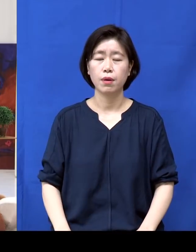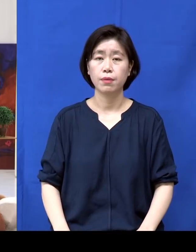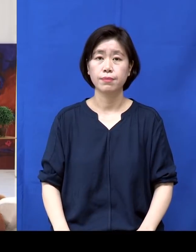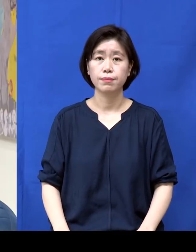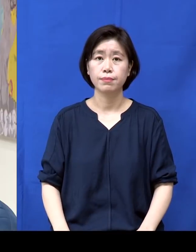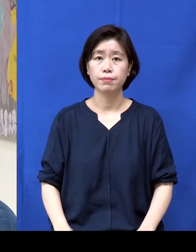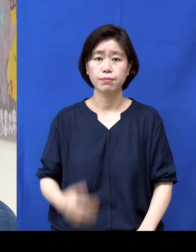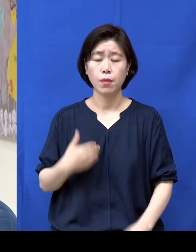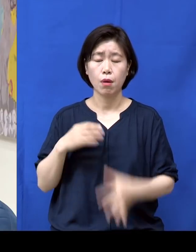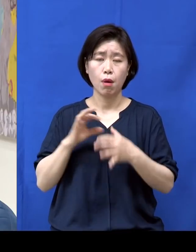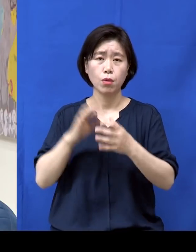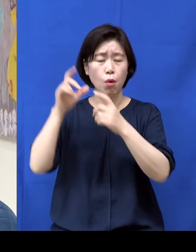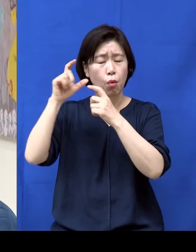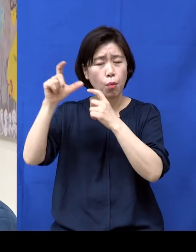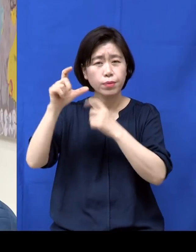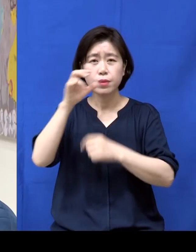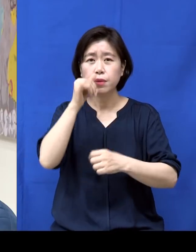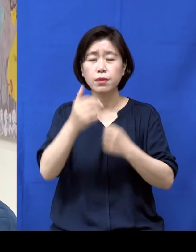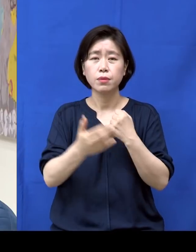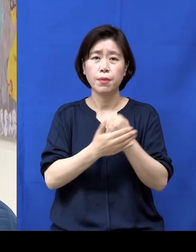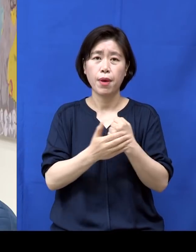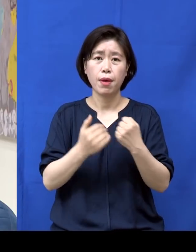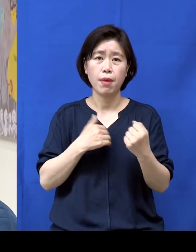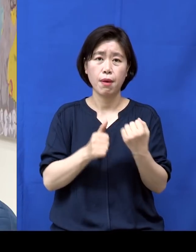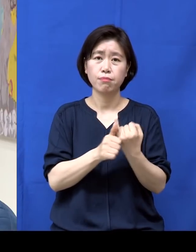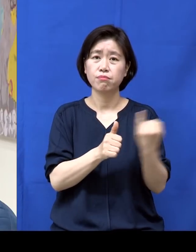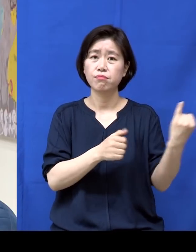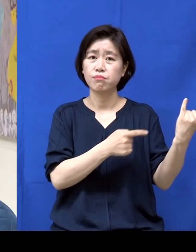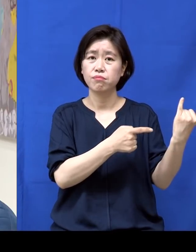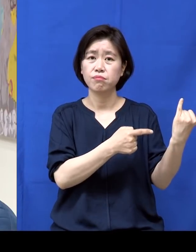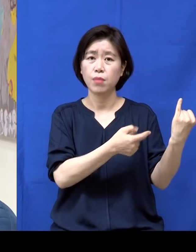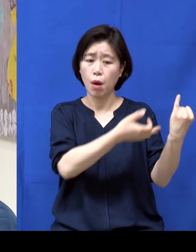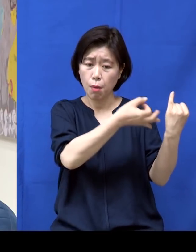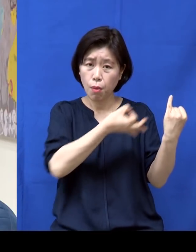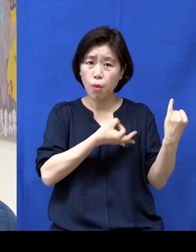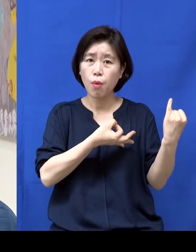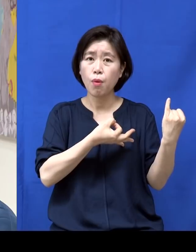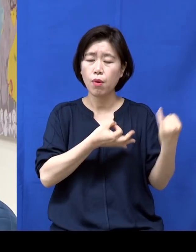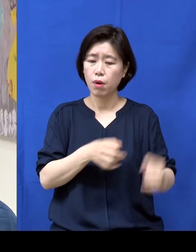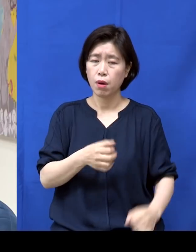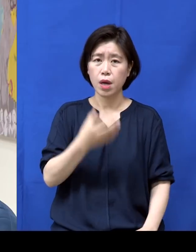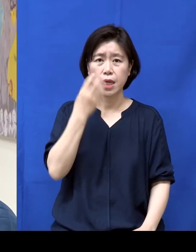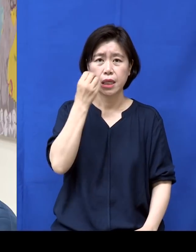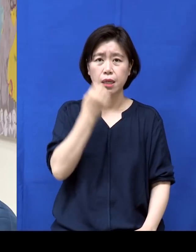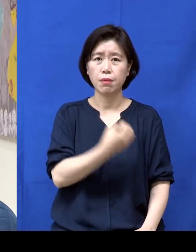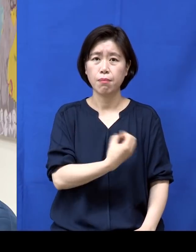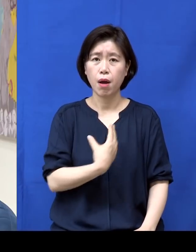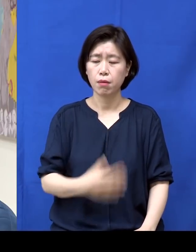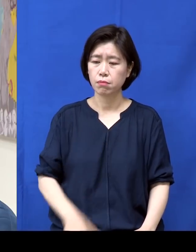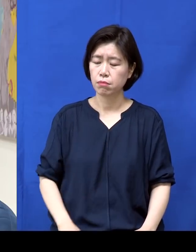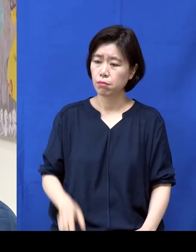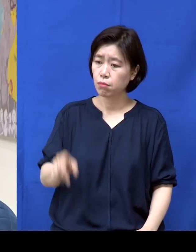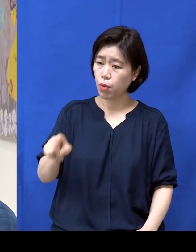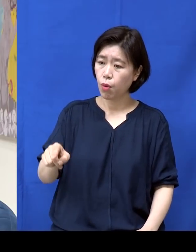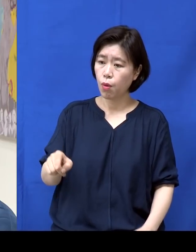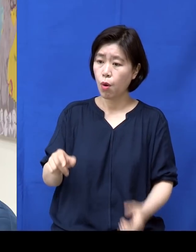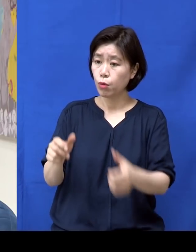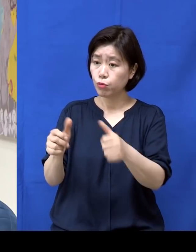제 아내가 그 모습을 보고 약간 좀 의아해하기도 했거든요. 어떻게 다시 산 사람이 삶에 대한 애착을 갖는 게